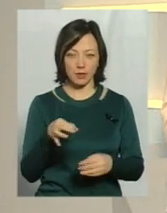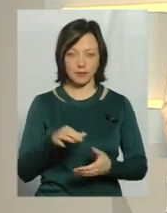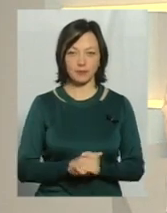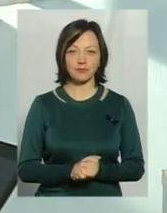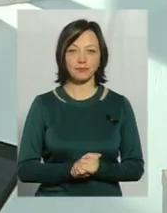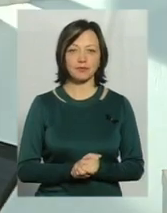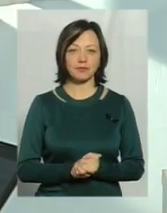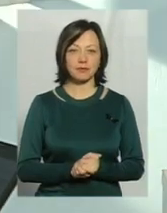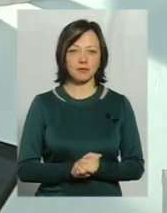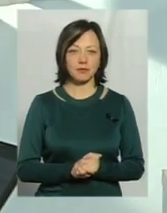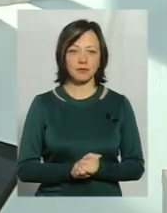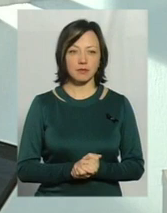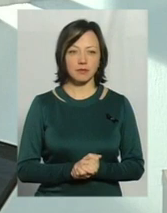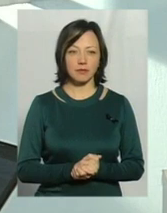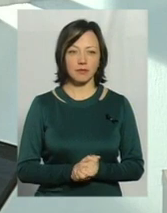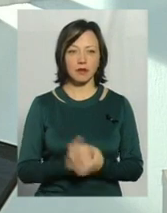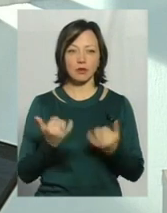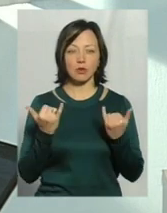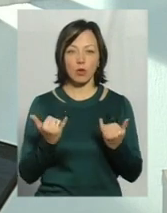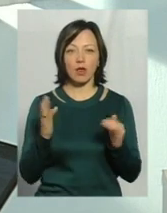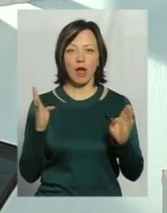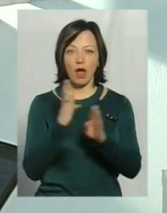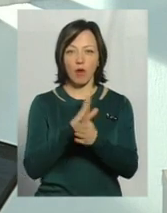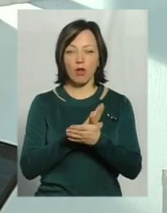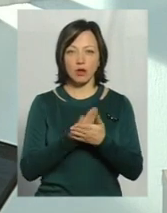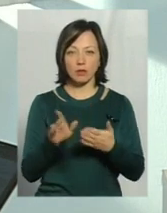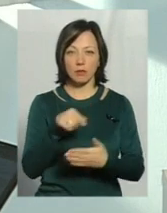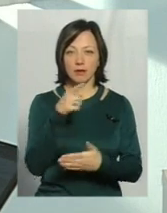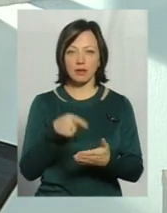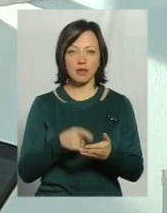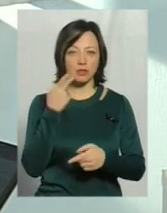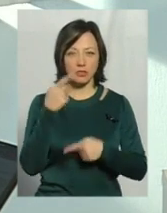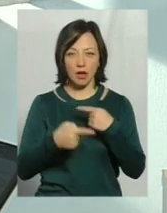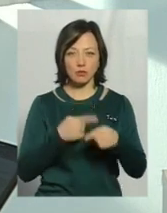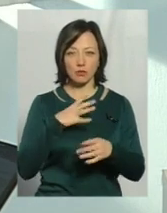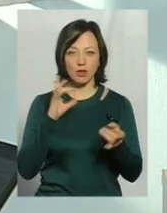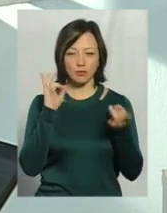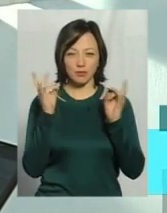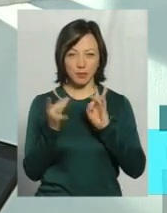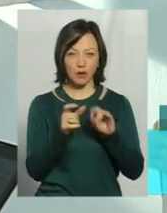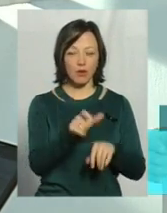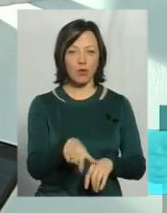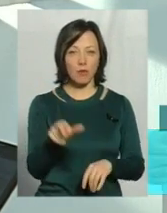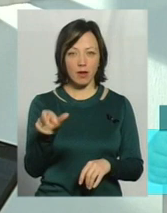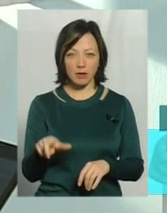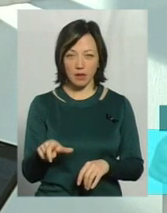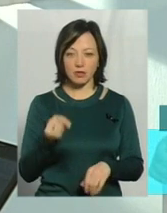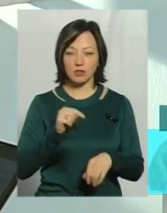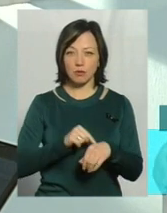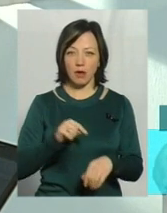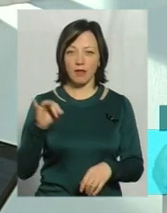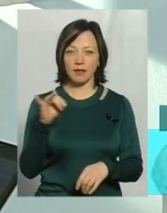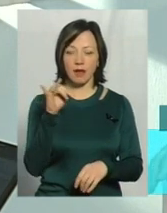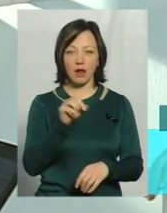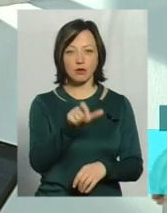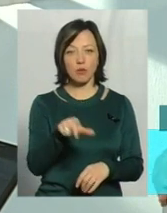Ну, сьогодні екологічне питання – це питання, вони завжди були більш-менш такі на слуху громадян і зачіпали інтереси